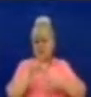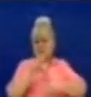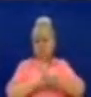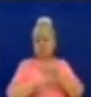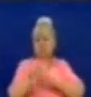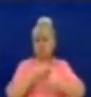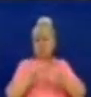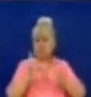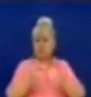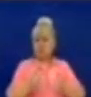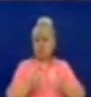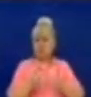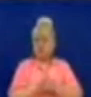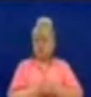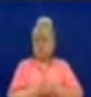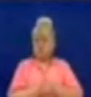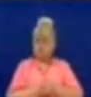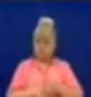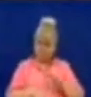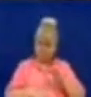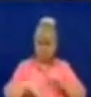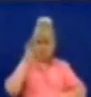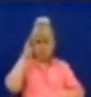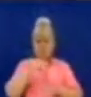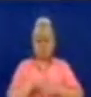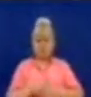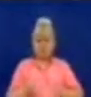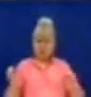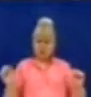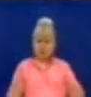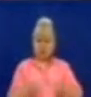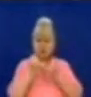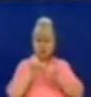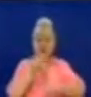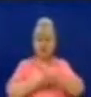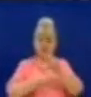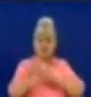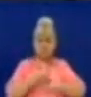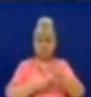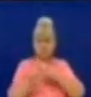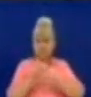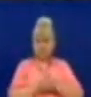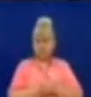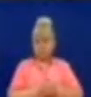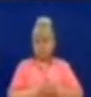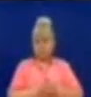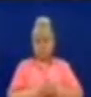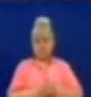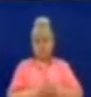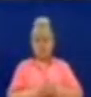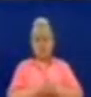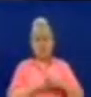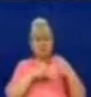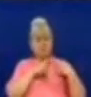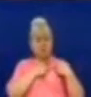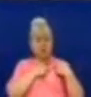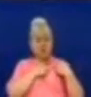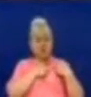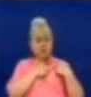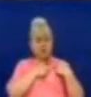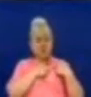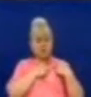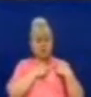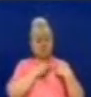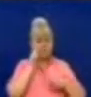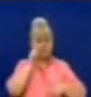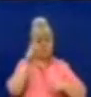tash po shkon duke u bërë edhe më shumë rigoroz ndaj ekonomisë së vendit dhe në këtë drejtim pra duke u bërë edhe më shumë barë në shpinën e